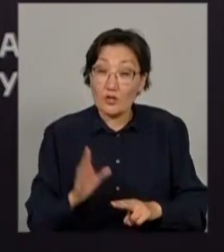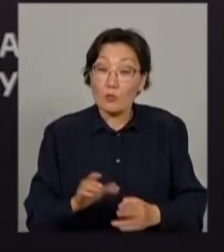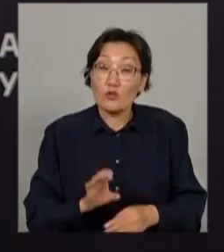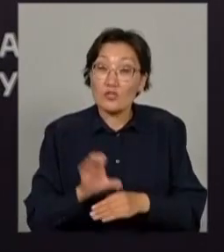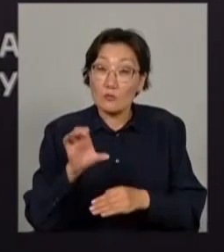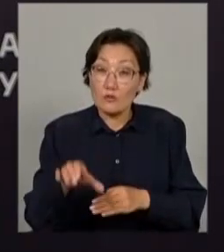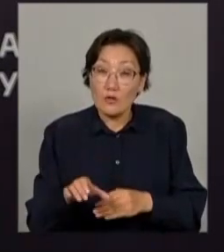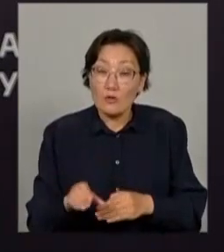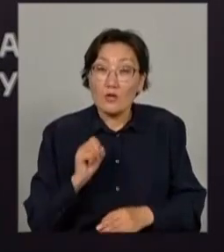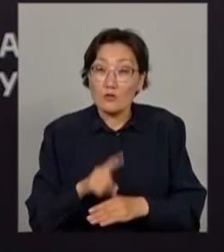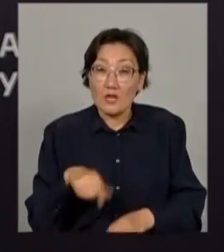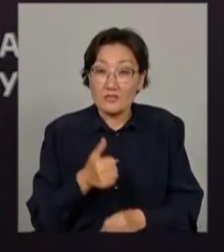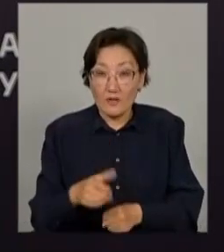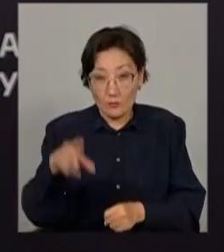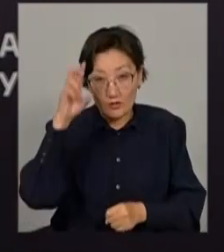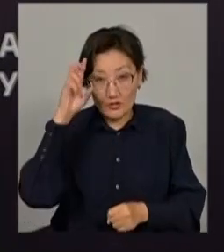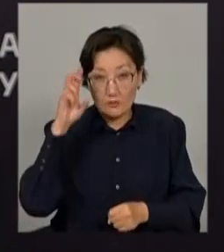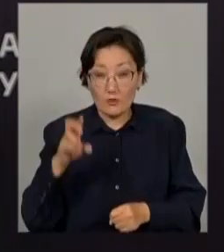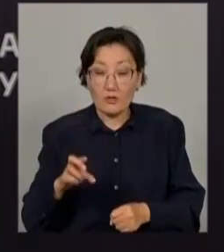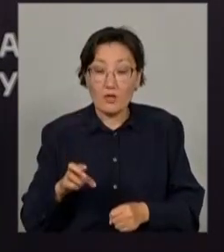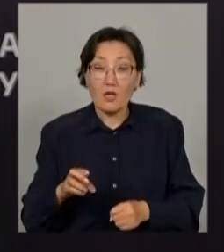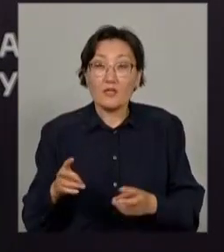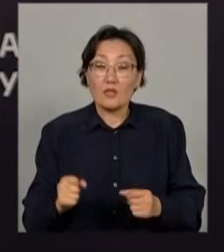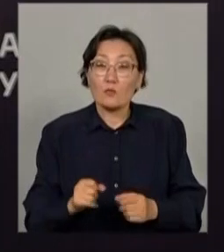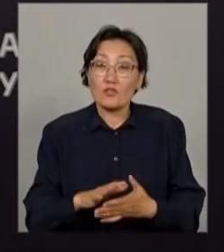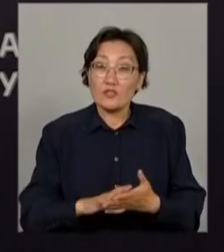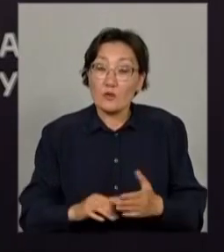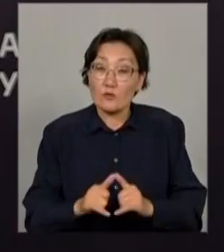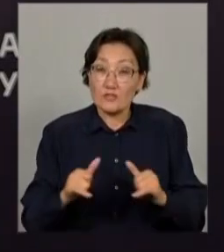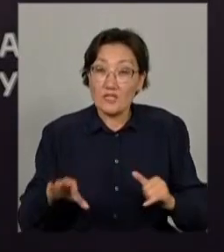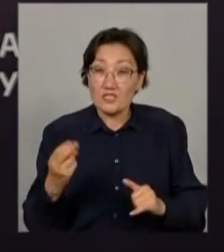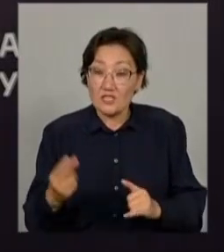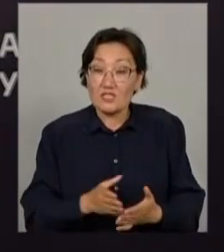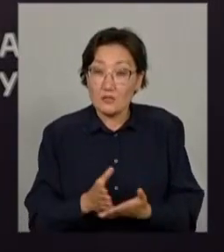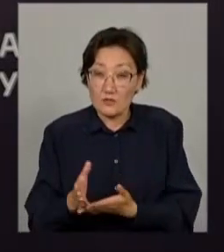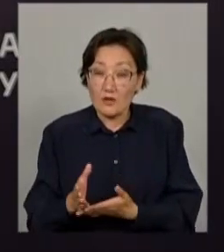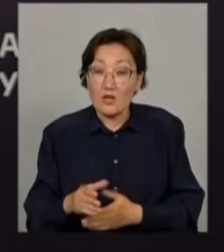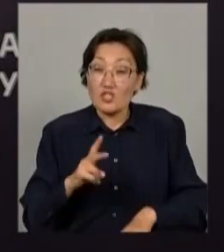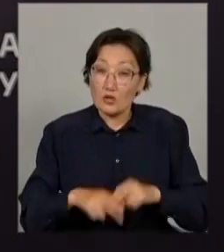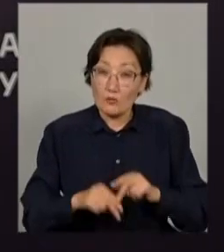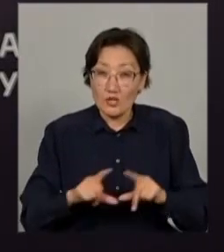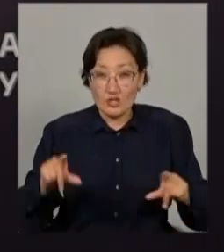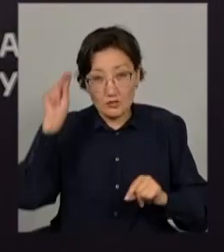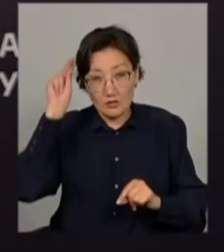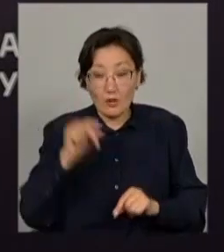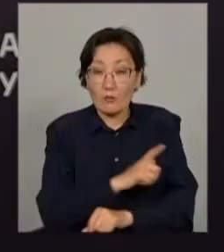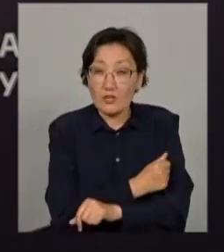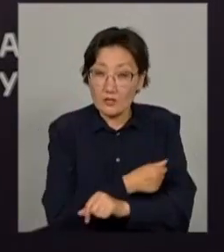направлены по поручению главы государства на дальнейшее развитие социальной сферы, строительство школ, поликлиник и так далее.